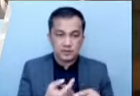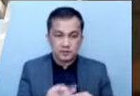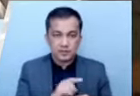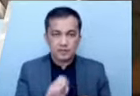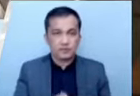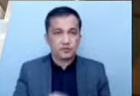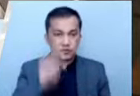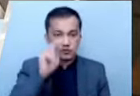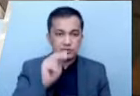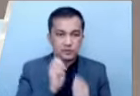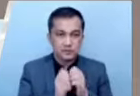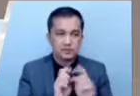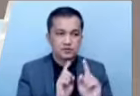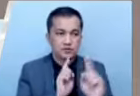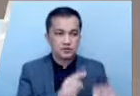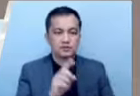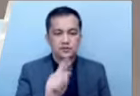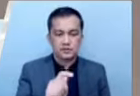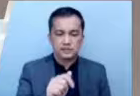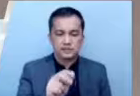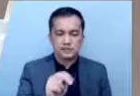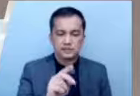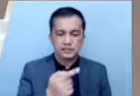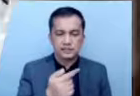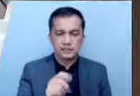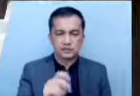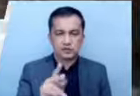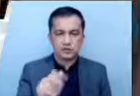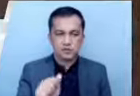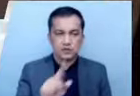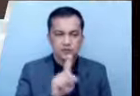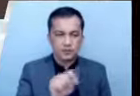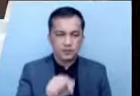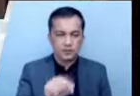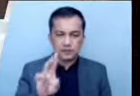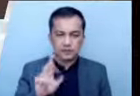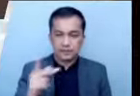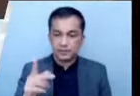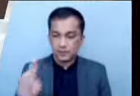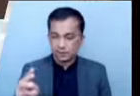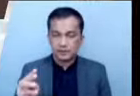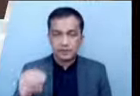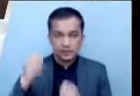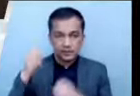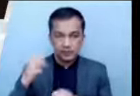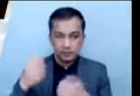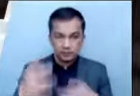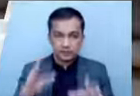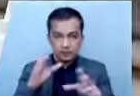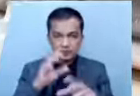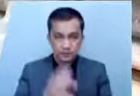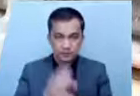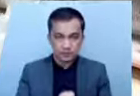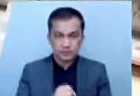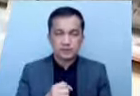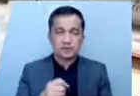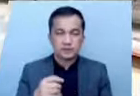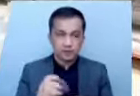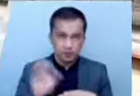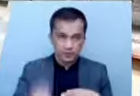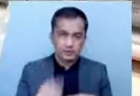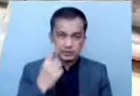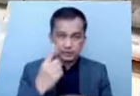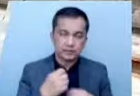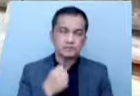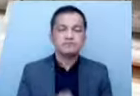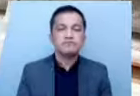hanggang Tandang Sora Station. 1.7 kilometers yan na inaasahang matapos sa loob ng isang taon. Noong nakaraang